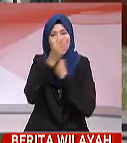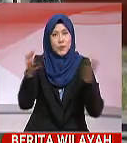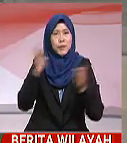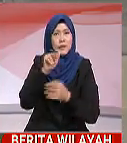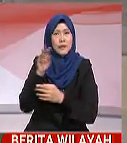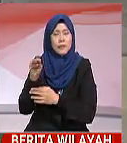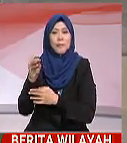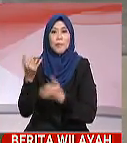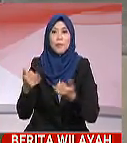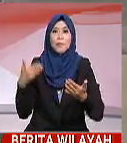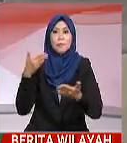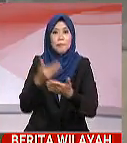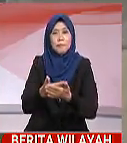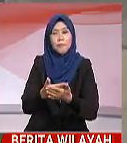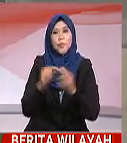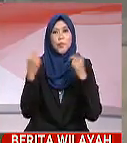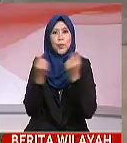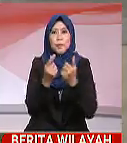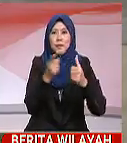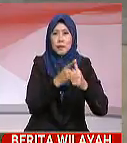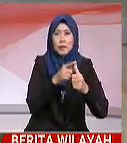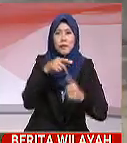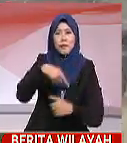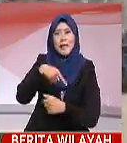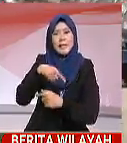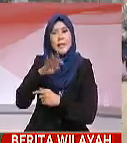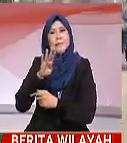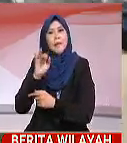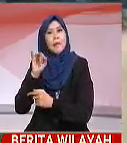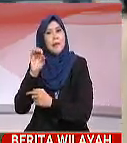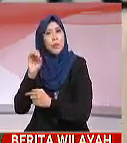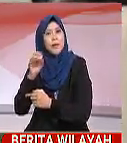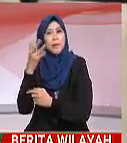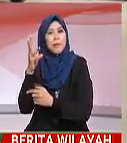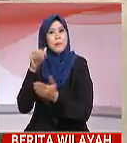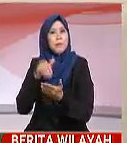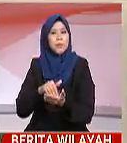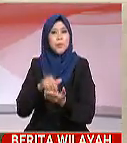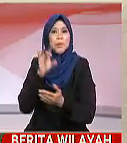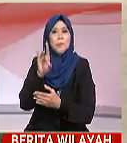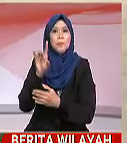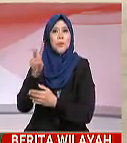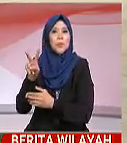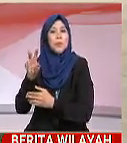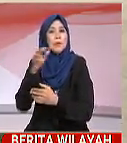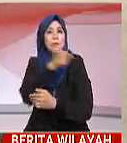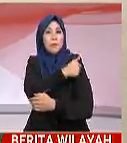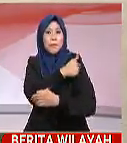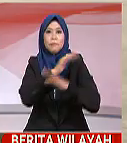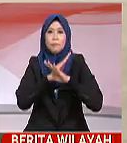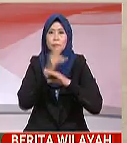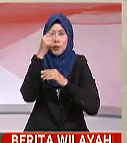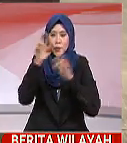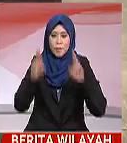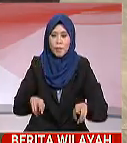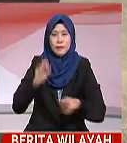selepas menyaksikan ketibaan kumpulan pertama vaksin Pfizer-BioNTech sebanyak 16,380 dos untuk rakyat Sabah